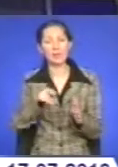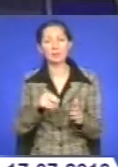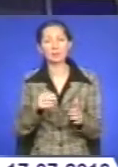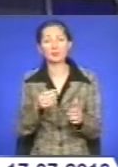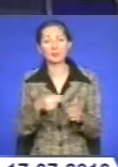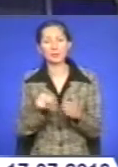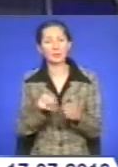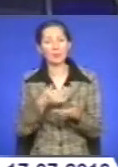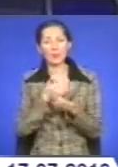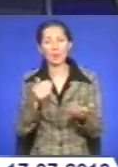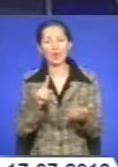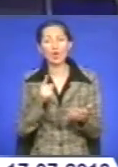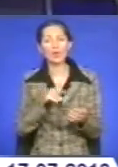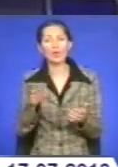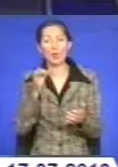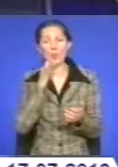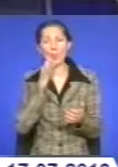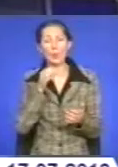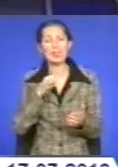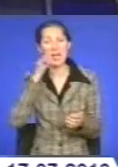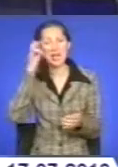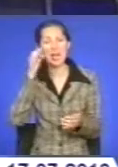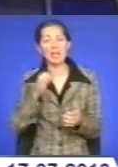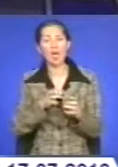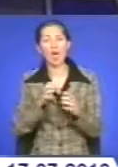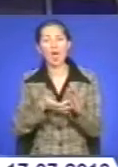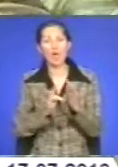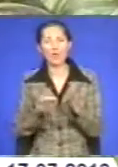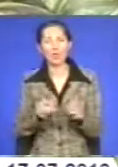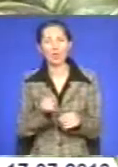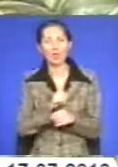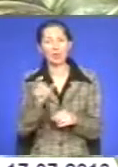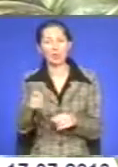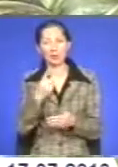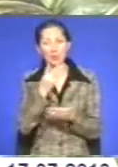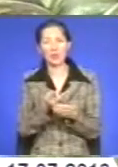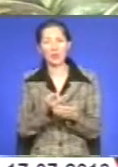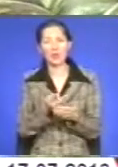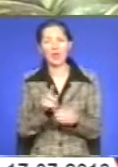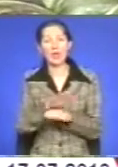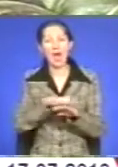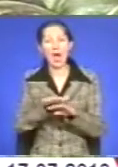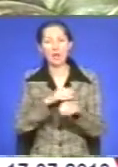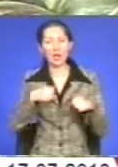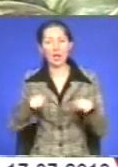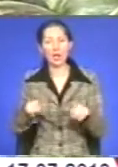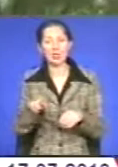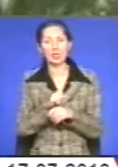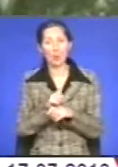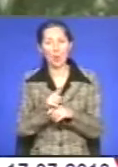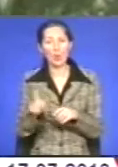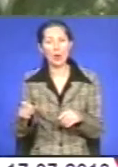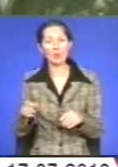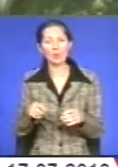немає. Чому не приваблюють ранні фрукти тернополян? Дивимось далі. На ринках Тернополя кілограм кавуна коштує в середньому